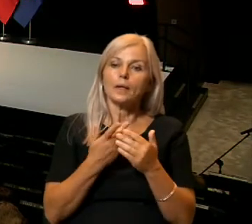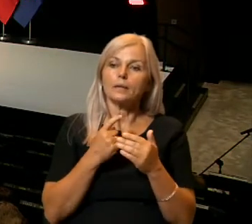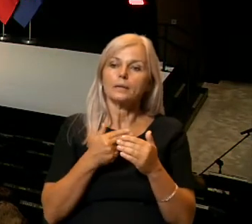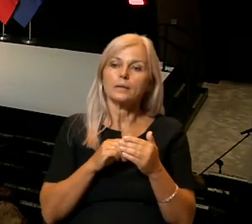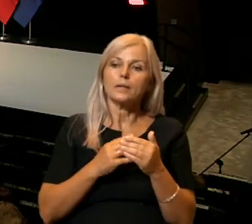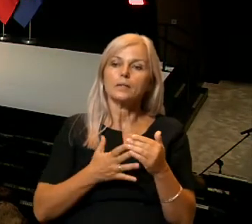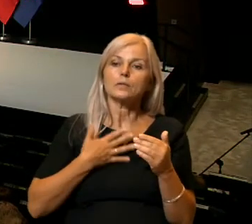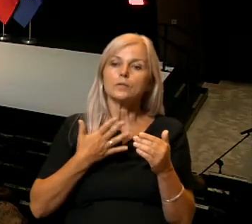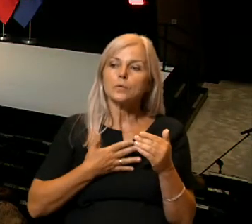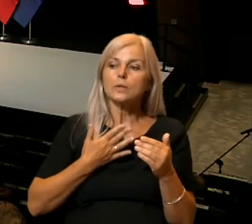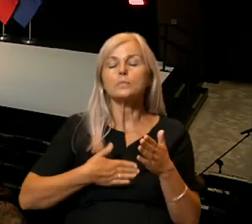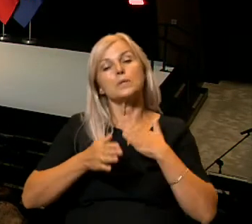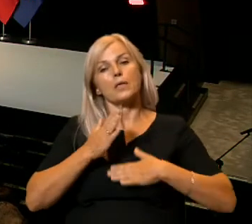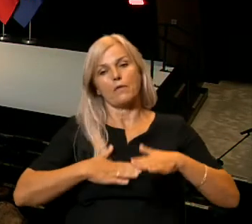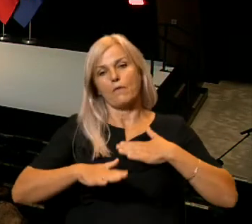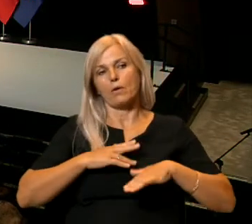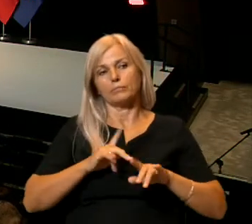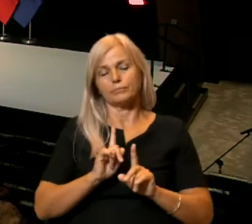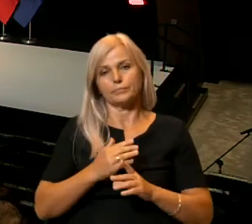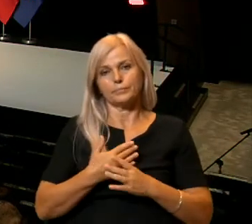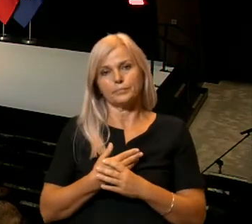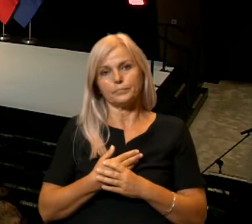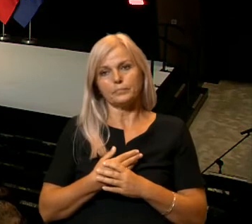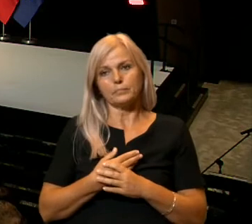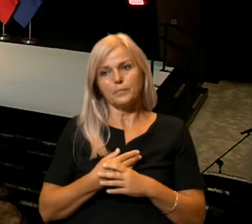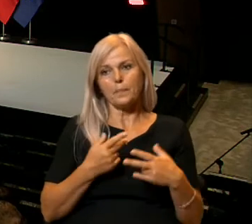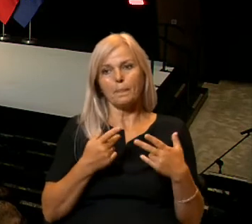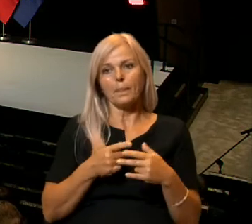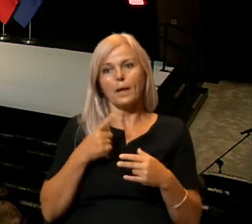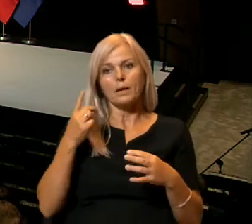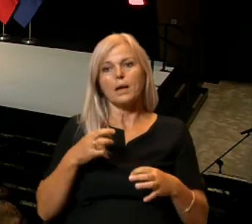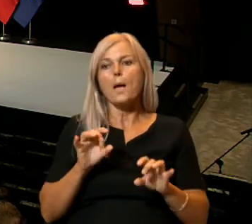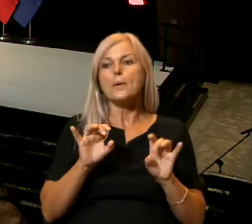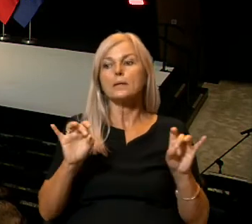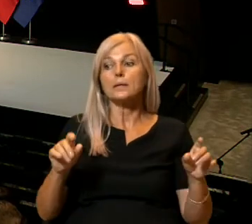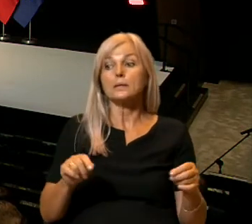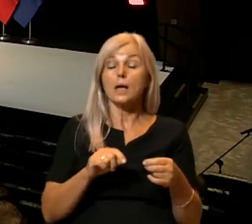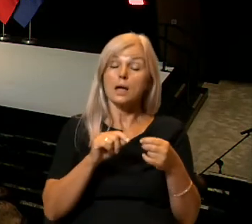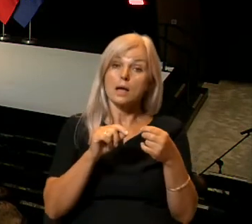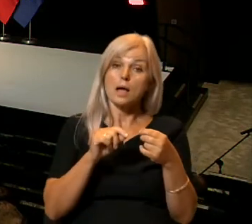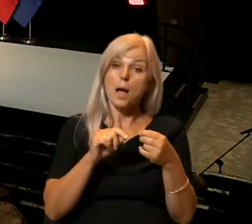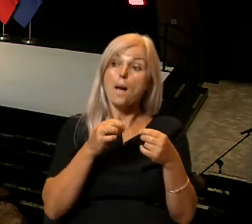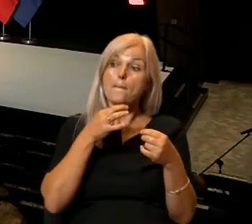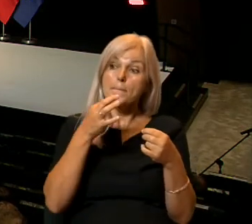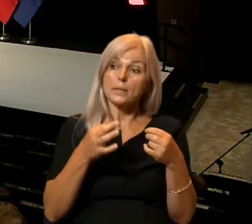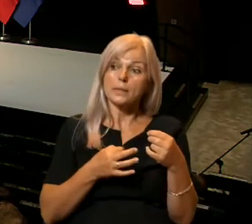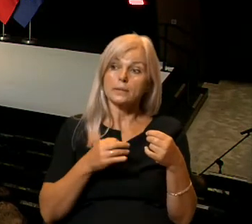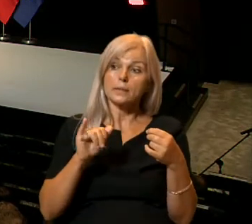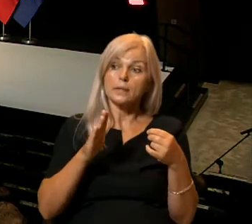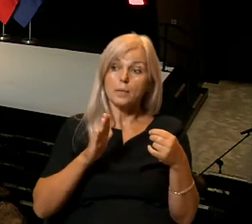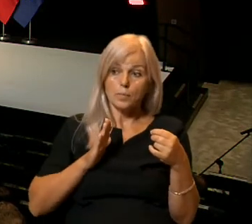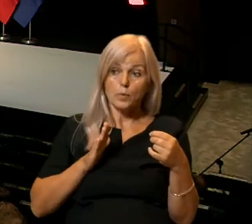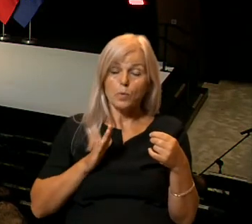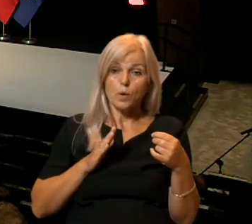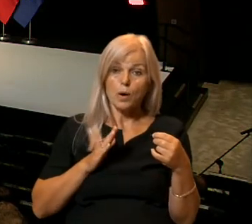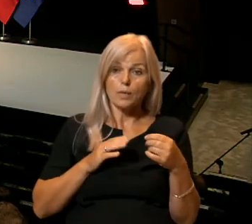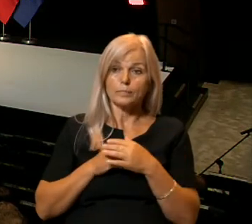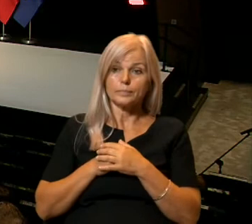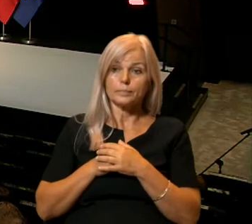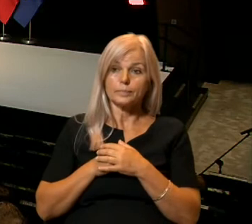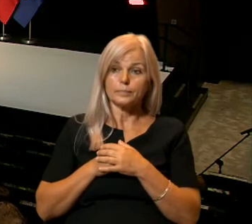się usatysfakcjonowany, panie profesorze, odpowiedzią na to pytanie, które zadał kolega.